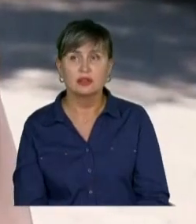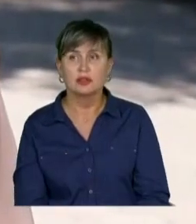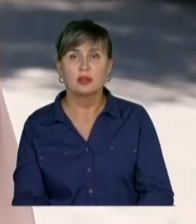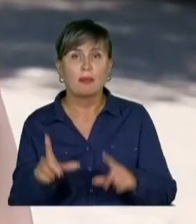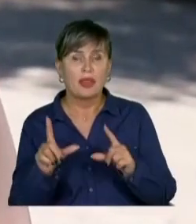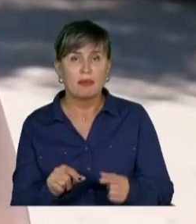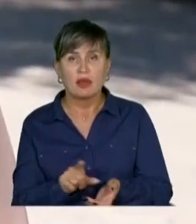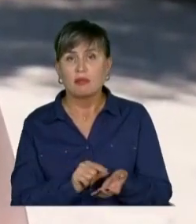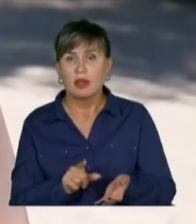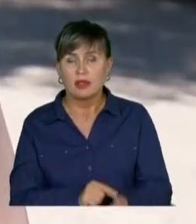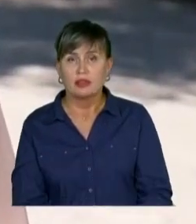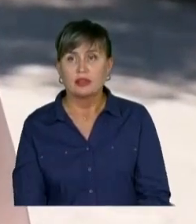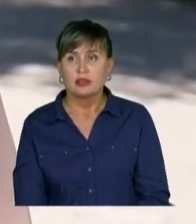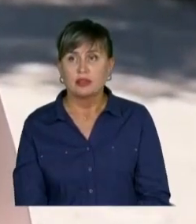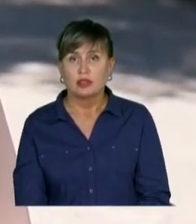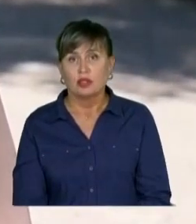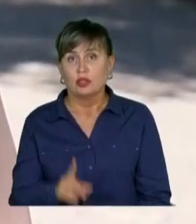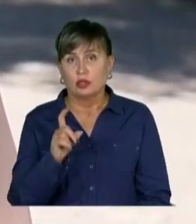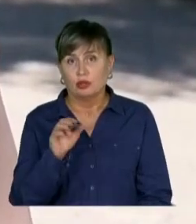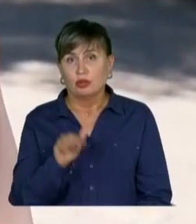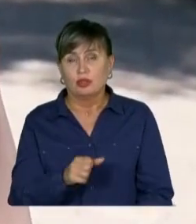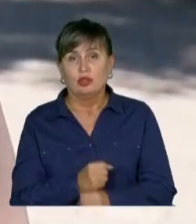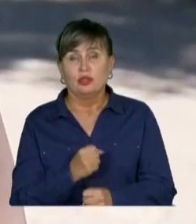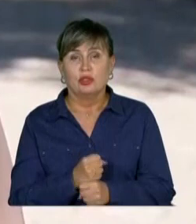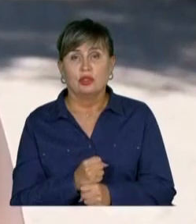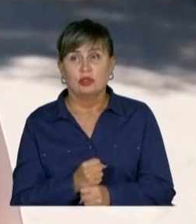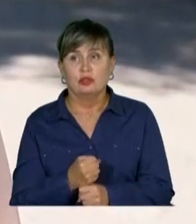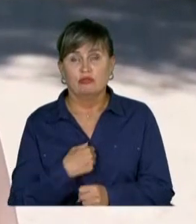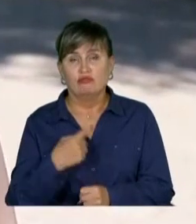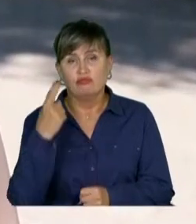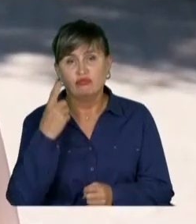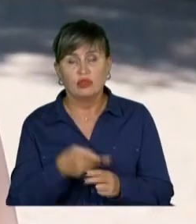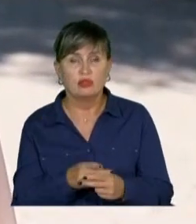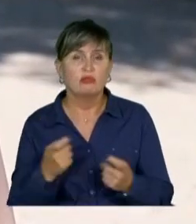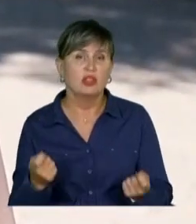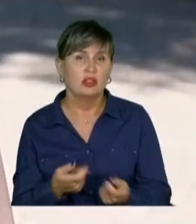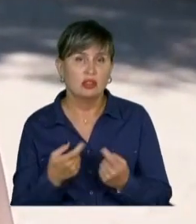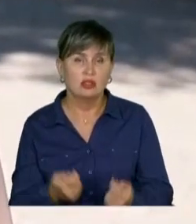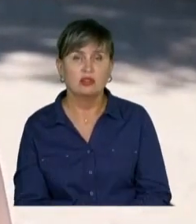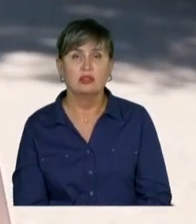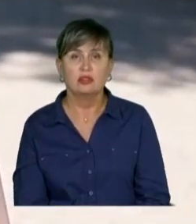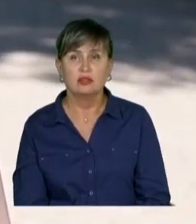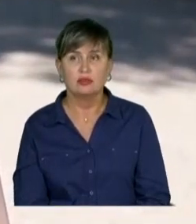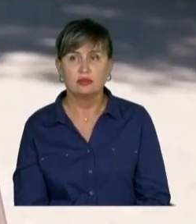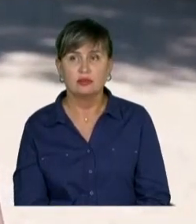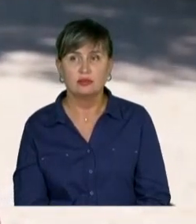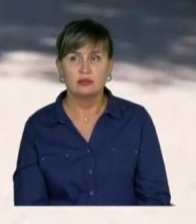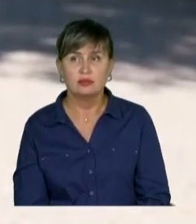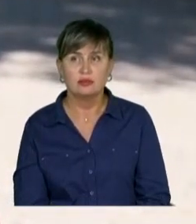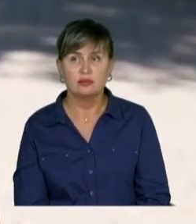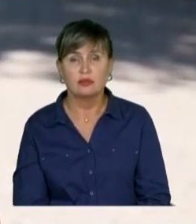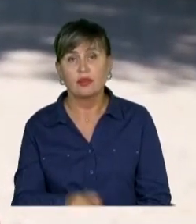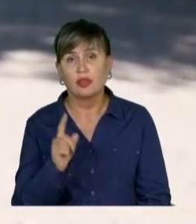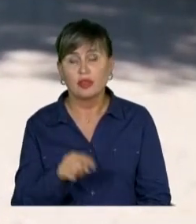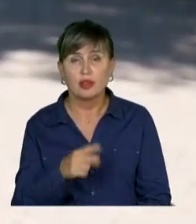минимальная. Вот она 100 тысяч сделали. Но я считаю, что этого мало. Тем более, даже